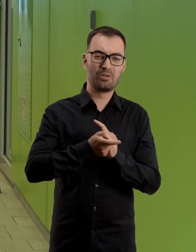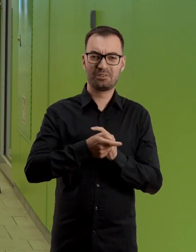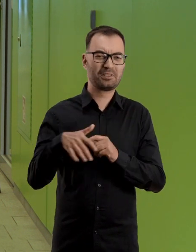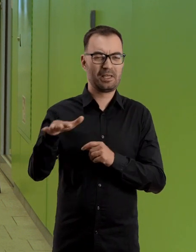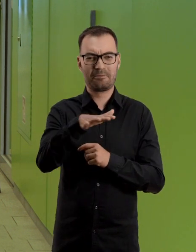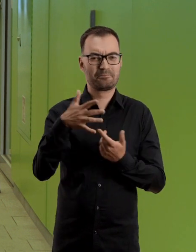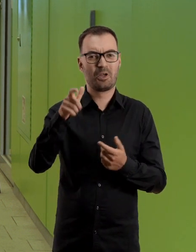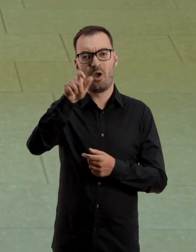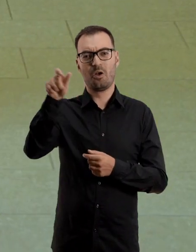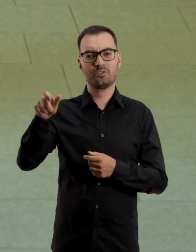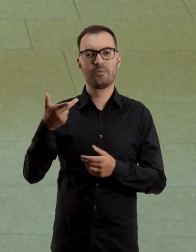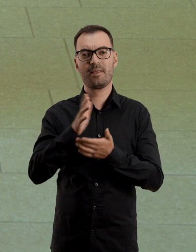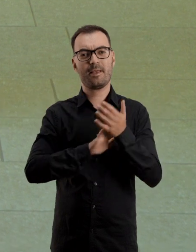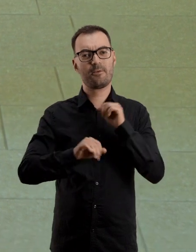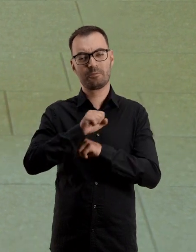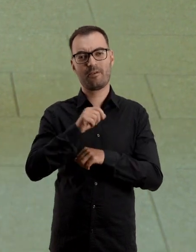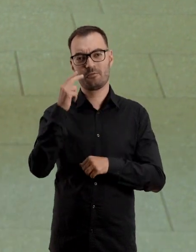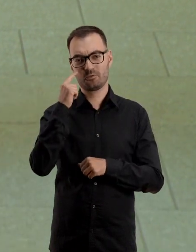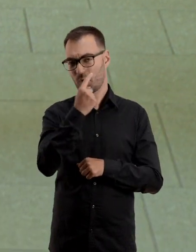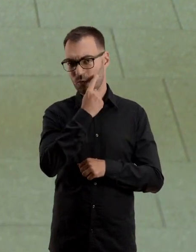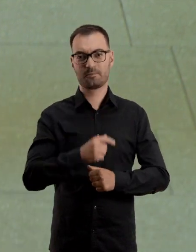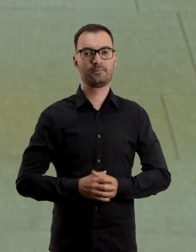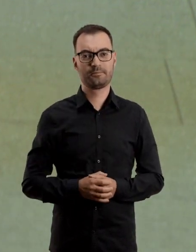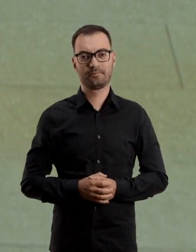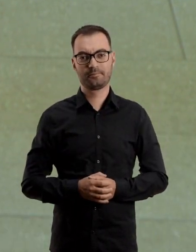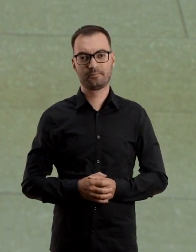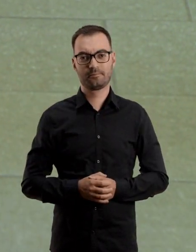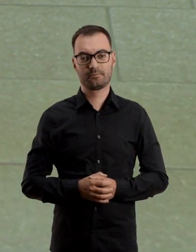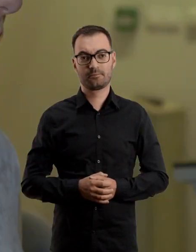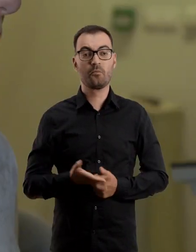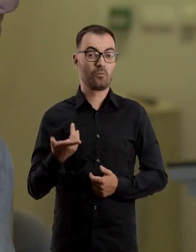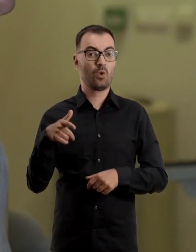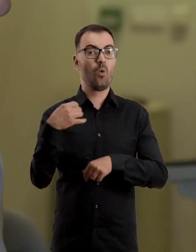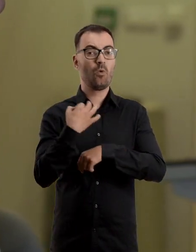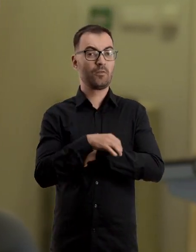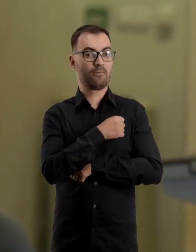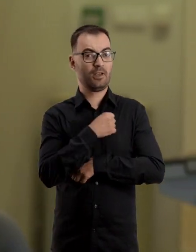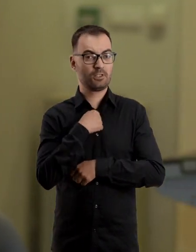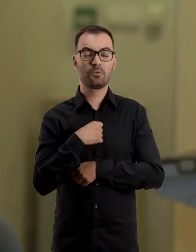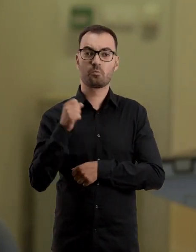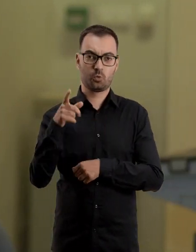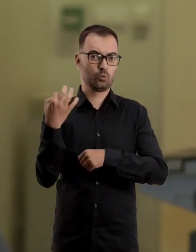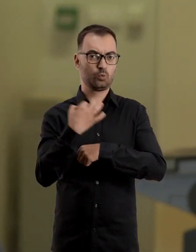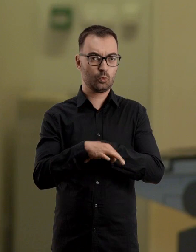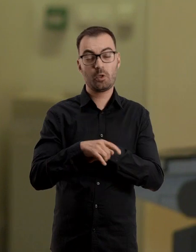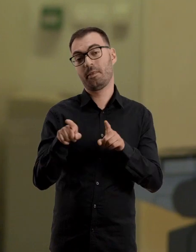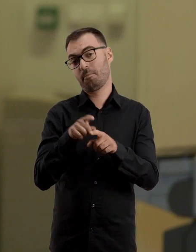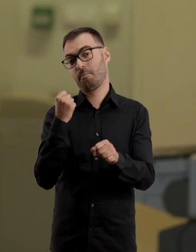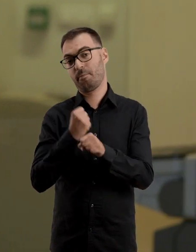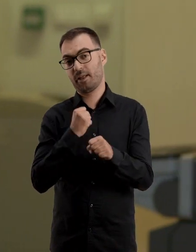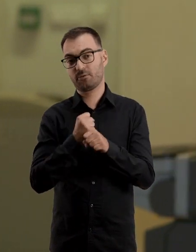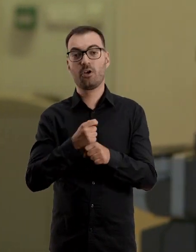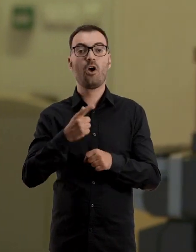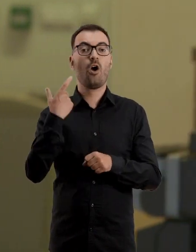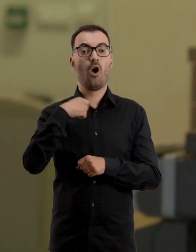przestrzeni publicznej osobę z niepełnosprawnością wzroku. Na samym Uniwersytecie Warszawskim studiują i